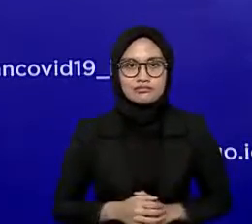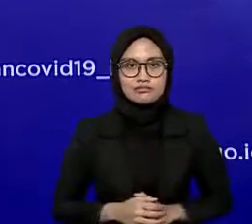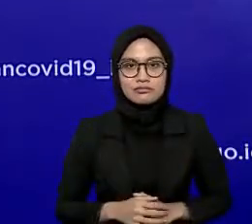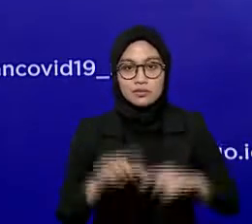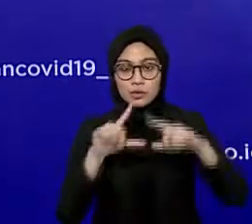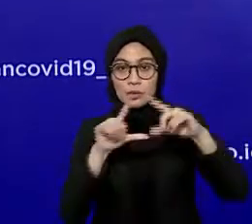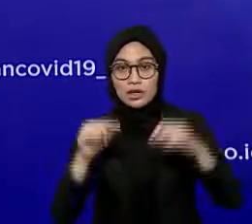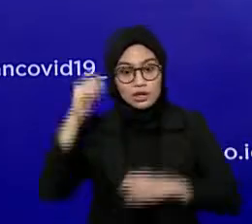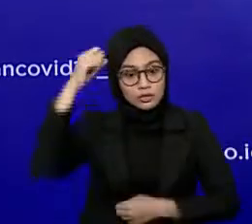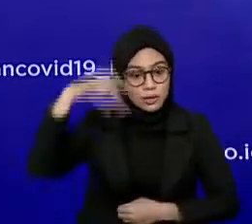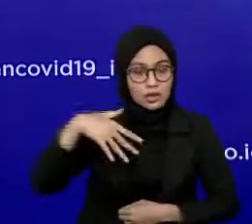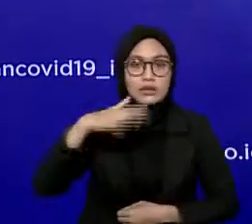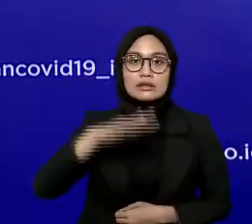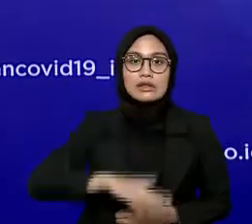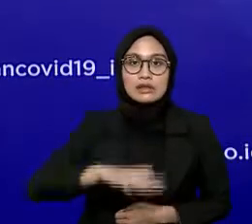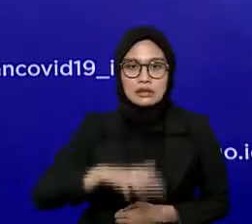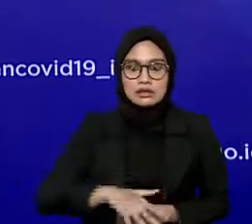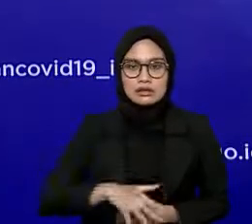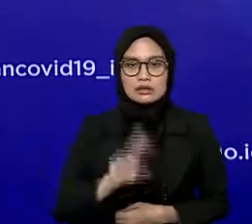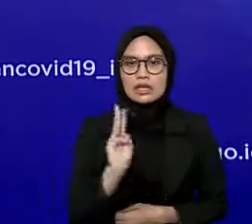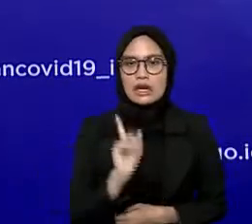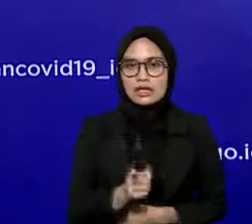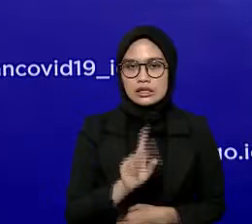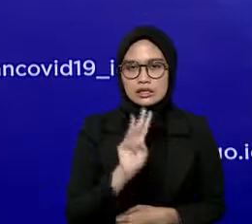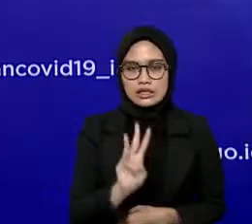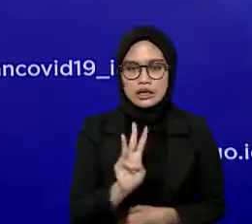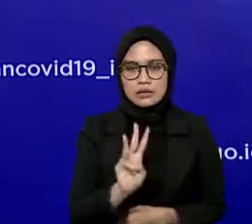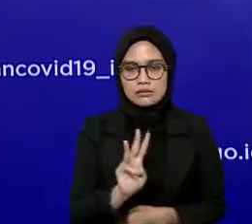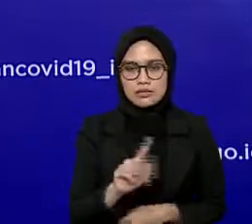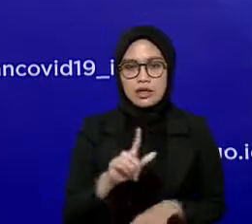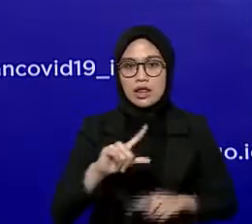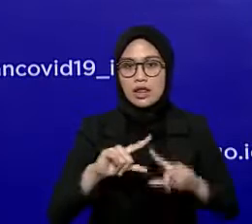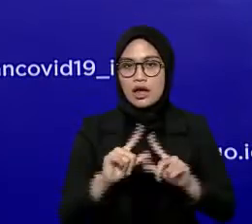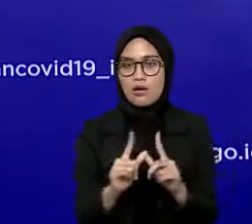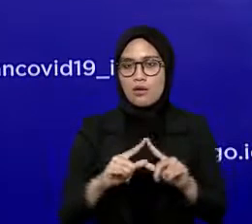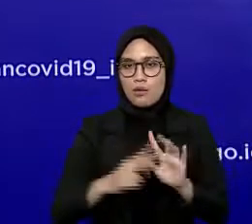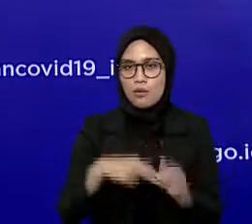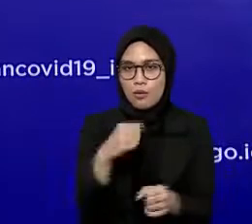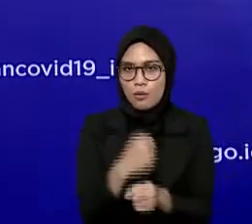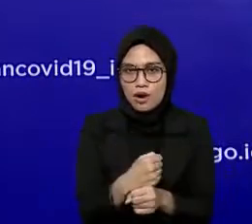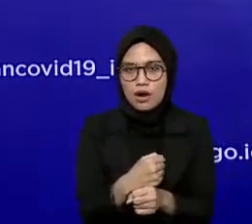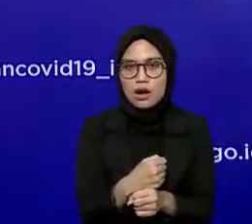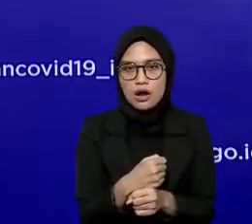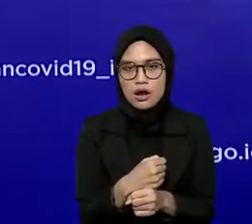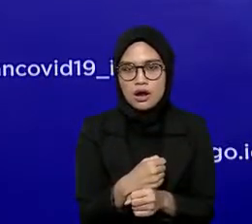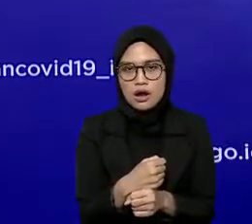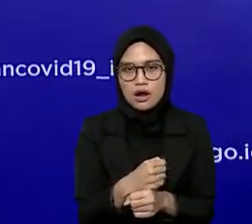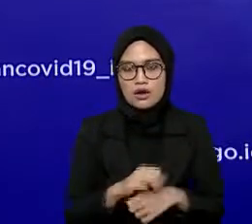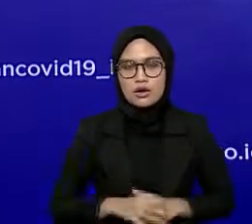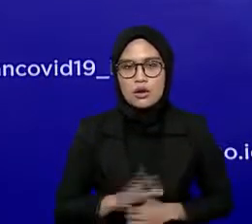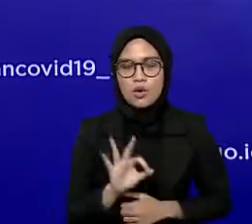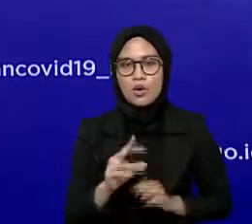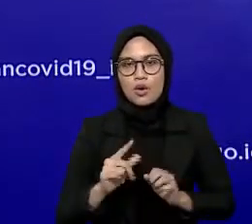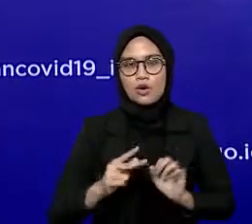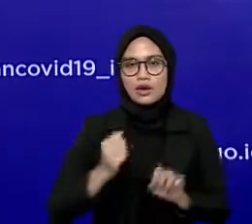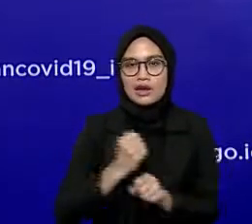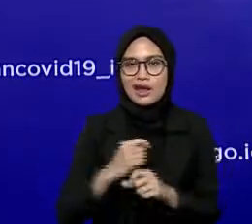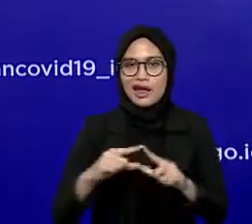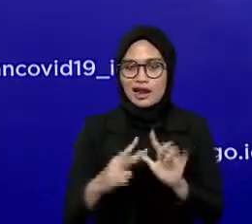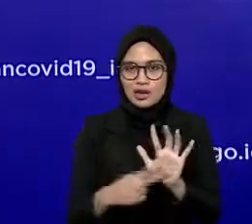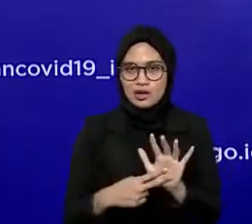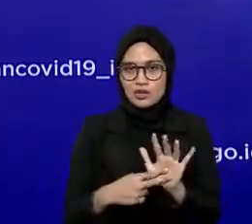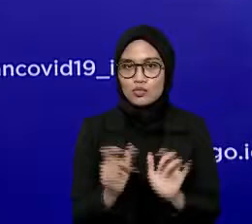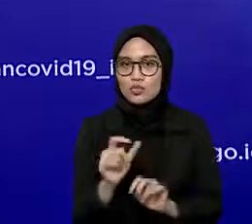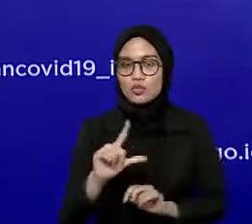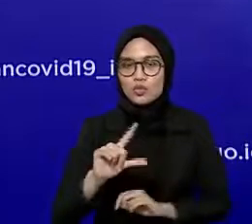Selatan menyumbang 3 kabupaten kota, yaitu Kabupaten Empat Lawang, Kabupaten Ogan Komering Ulu Selatan,